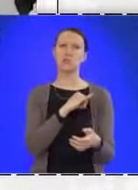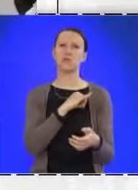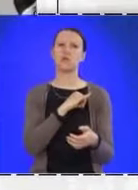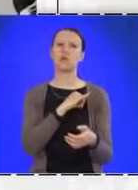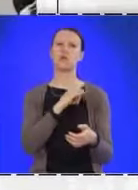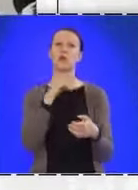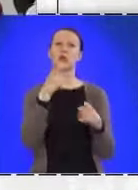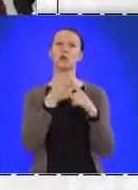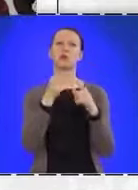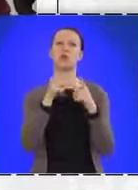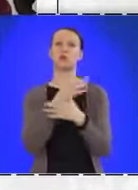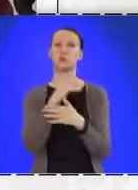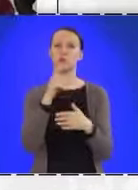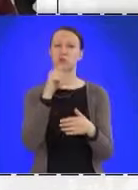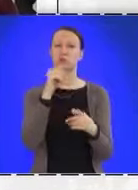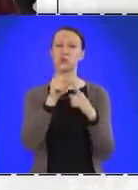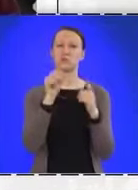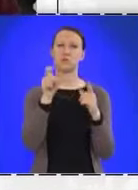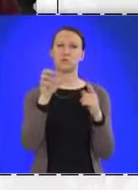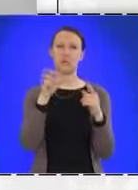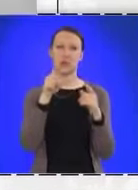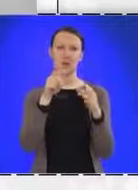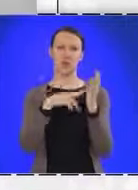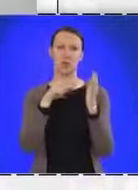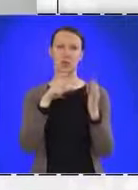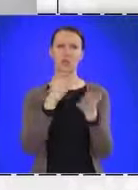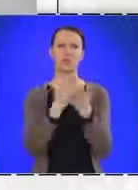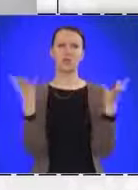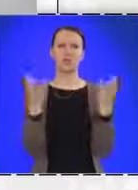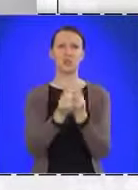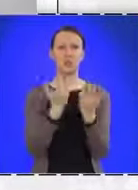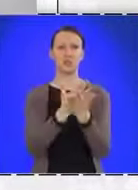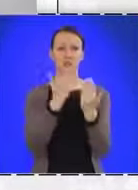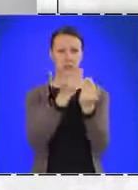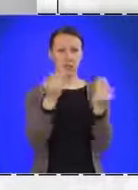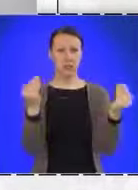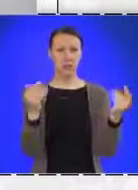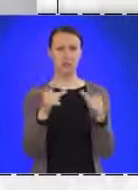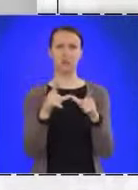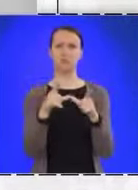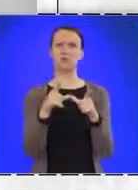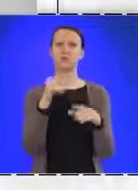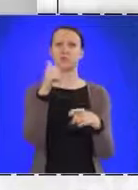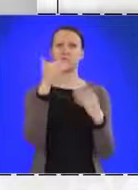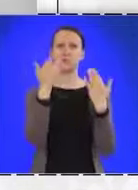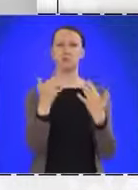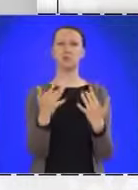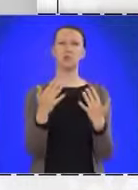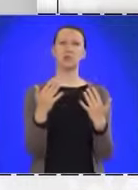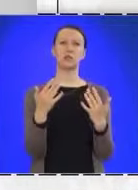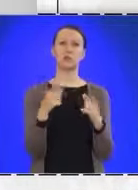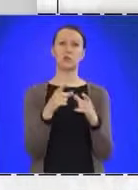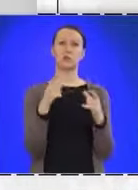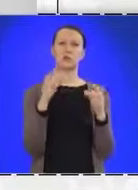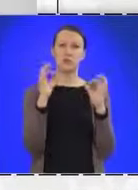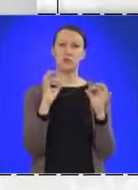zanimljivo, Dragana Kružić i Tanja Pečanić su već zajedno izlagale u jednom